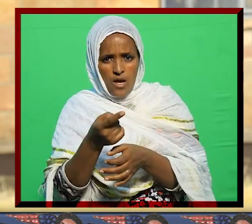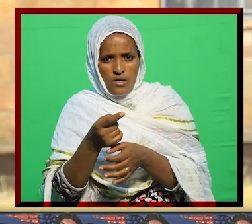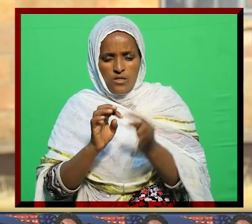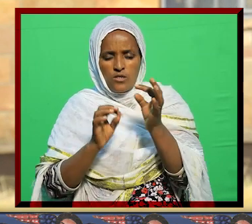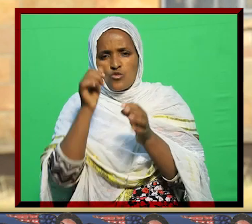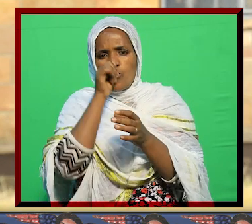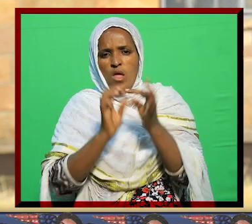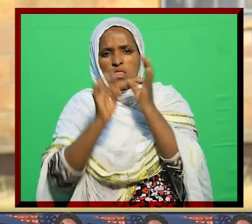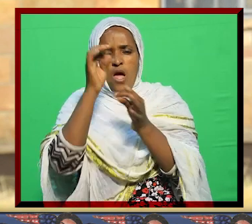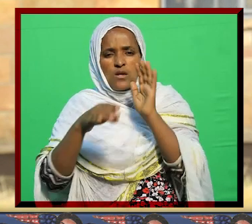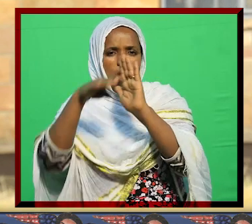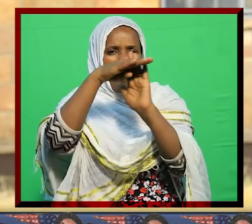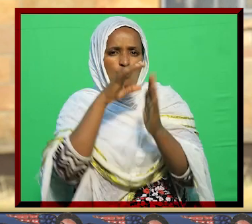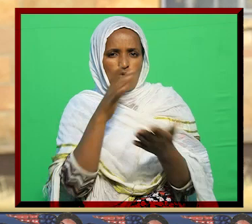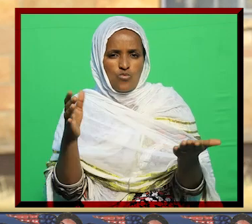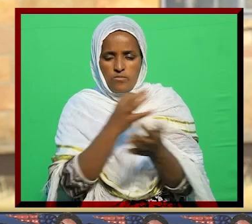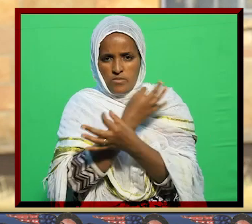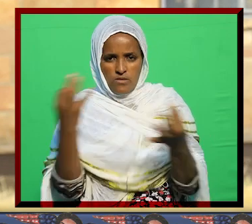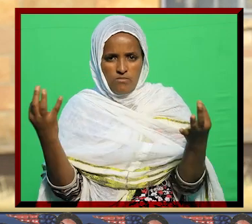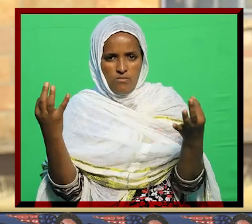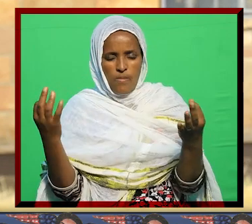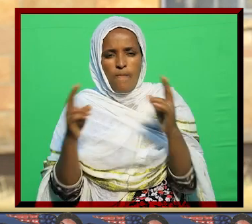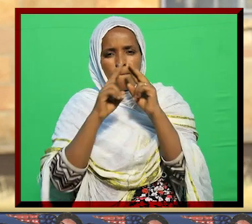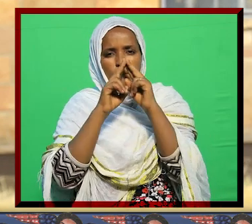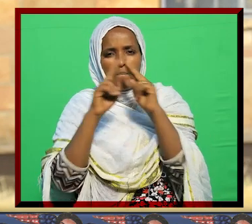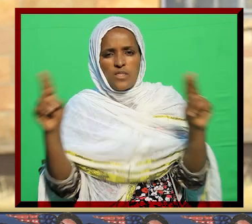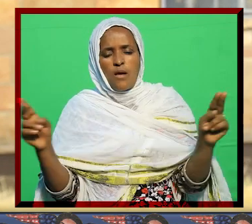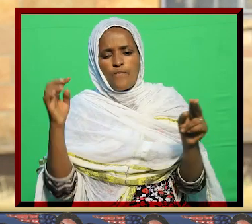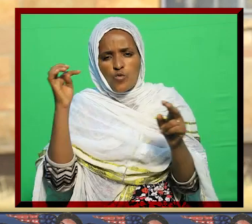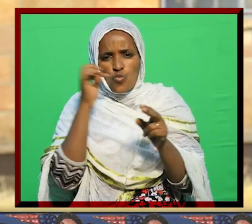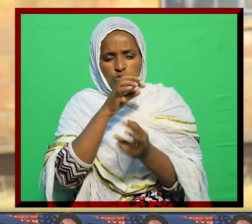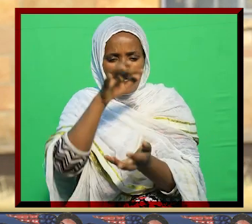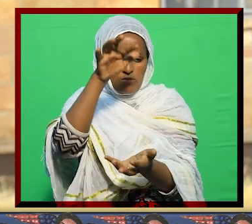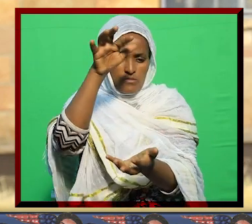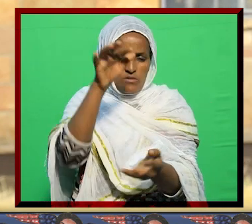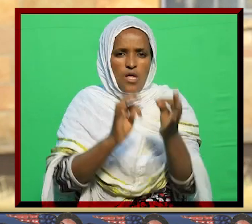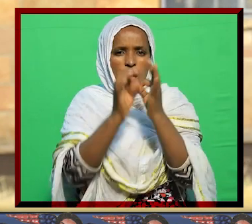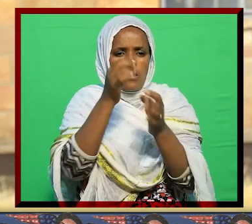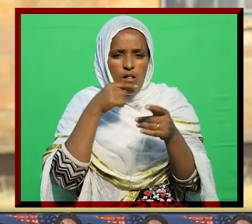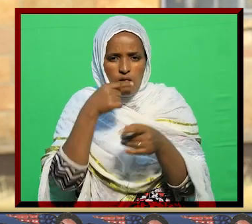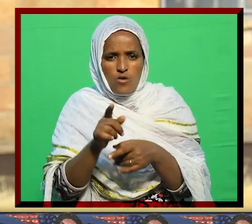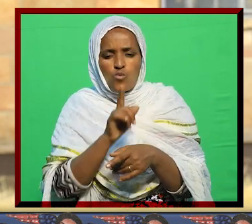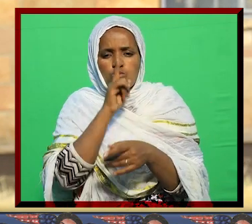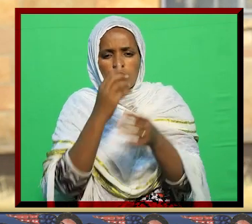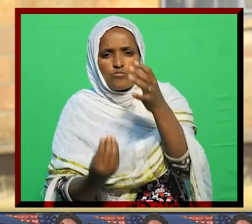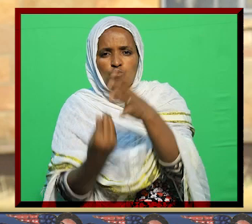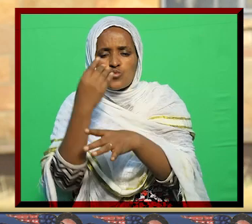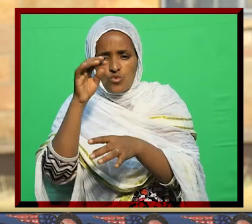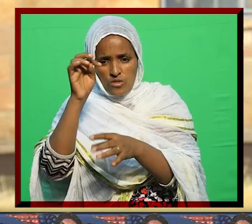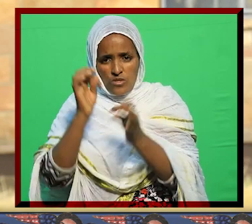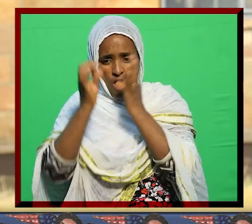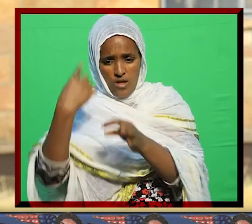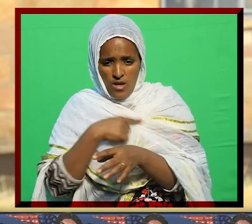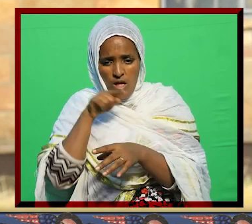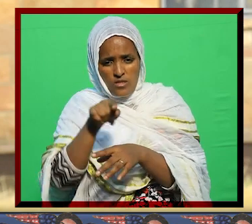ነው የኢትዮጵያን ታሪክ አይወክሉም በደንብ ማለት ነው። በጣም ውሸት የተሞላበት ታሪክ ነው የተነገረ። እውነትን ምንጩ ታሪካቸው እዚያ ነው